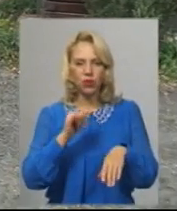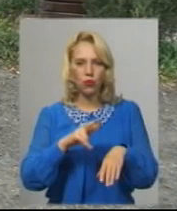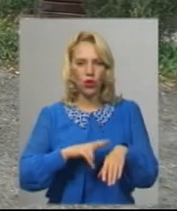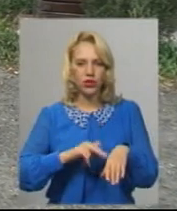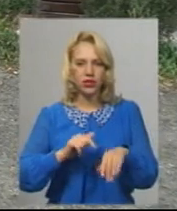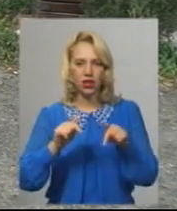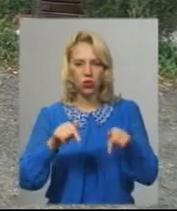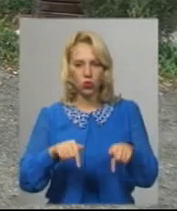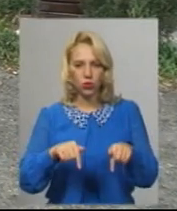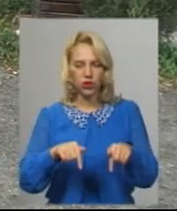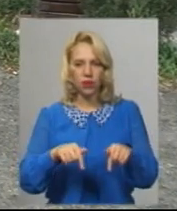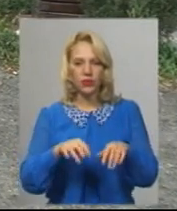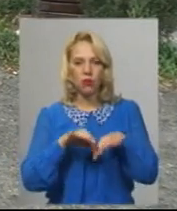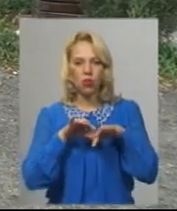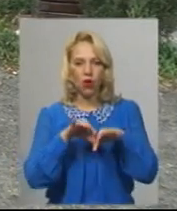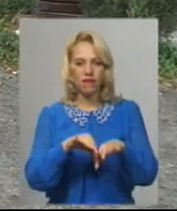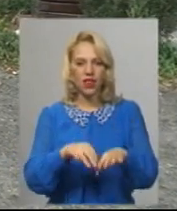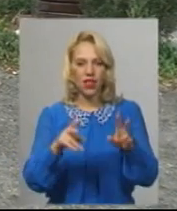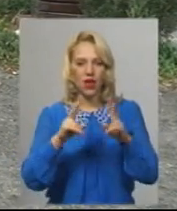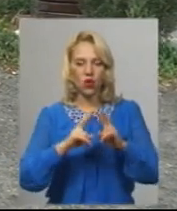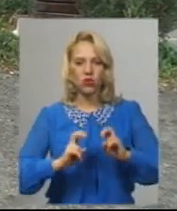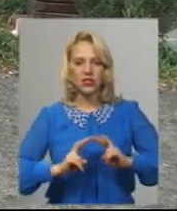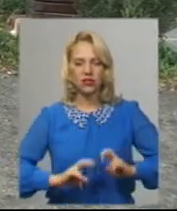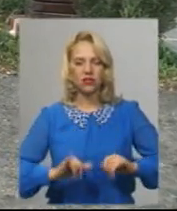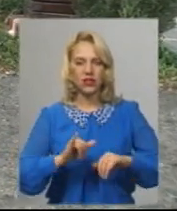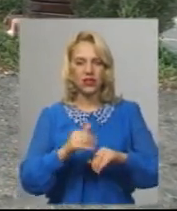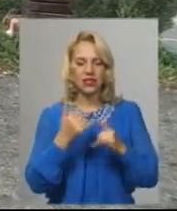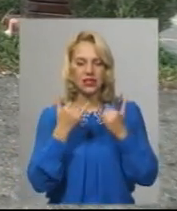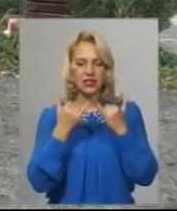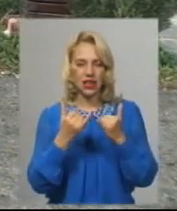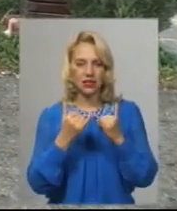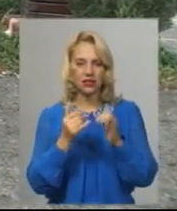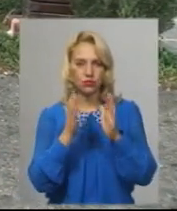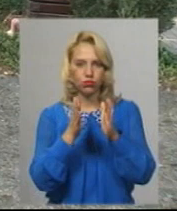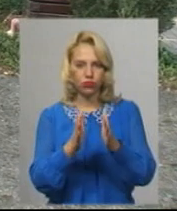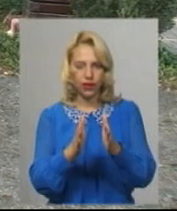тут провела розслідування і зараз, звісно ж,